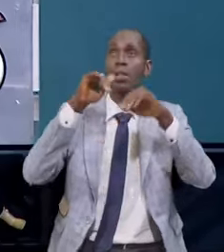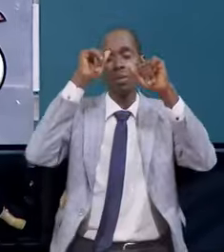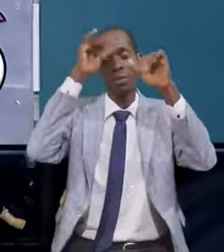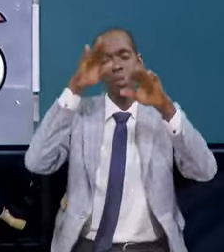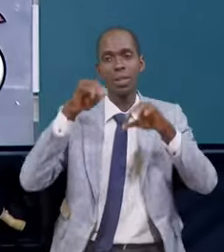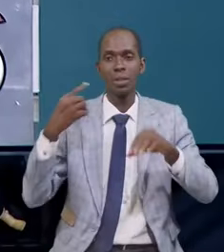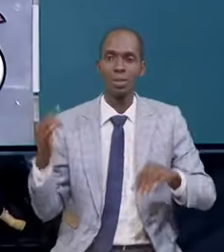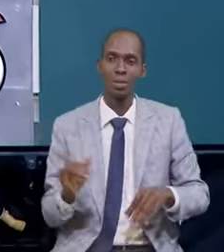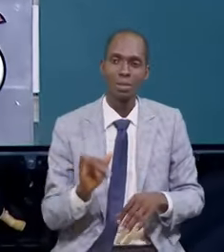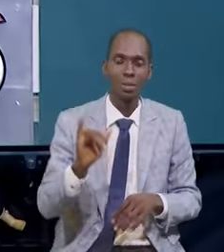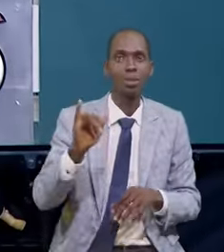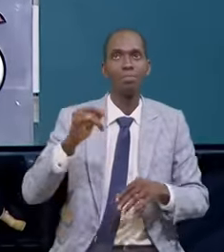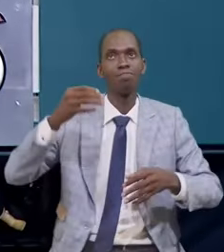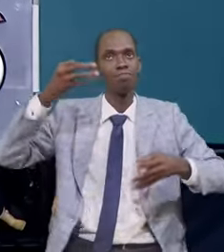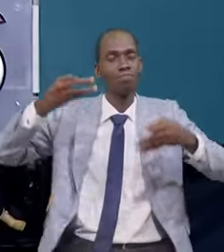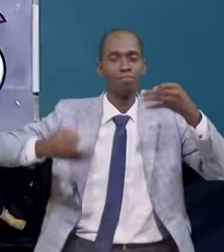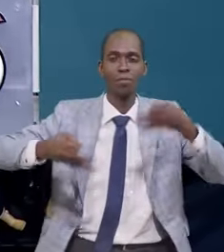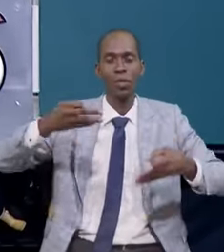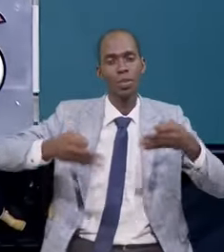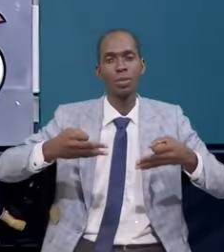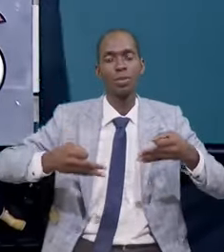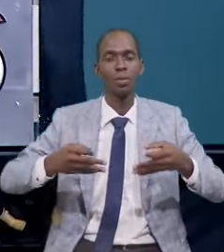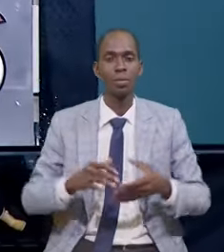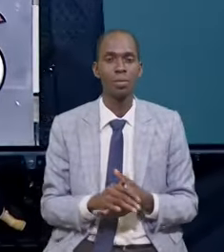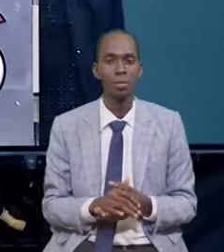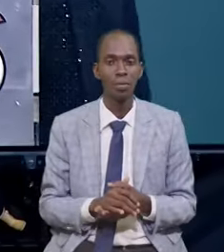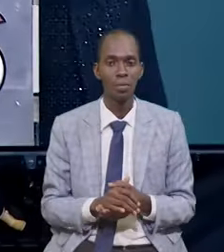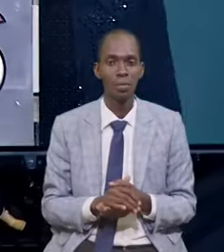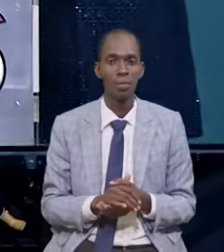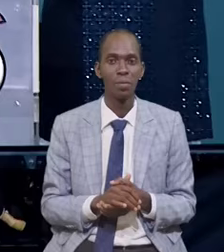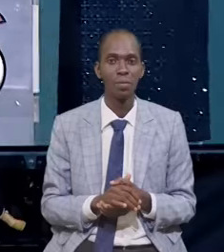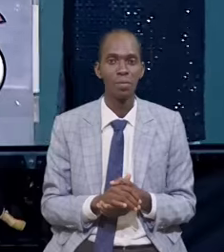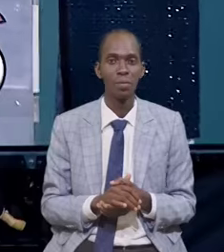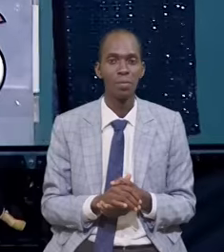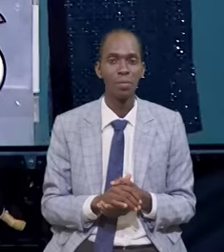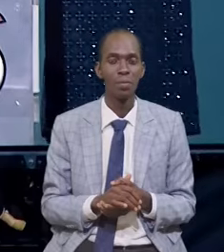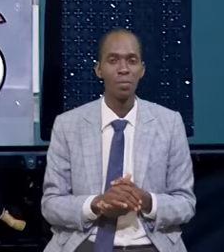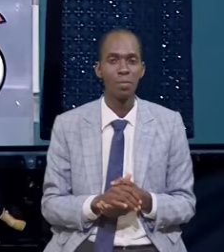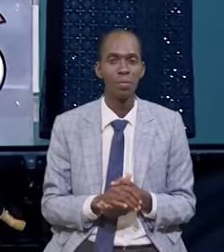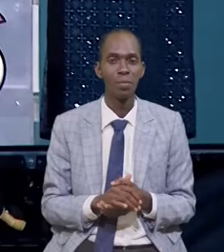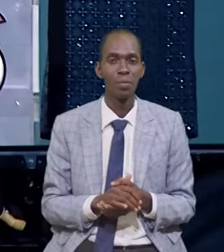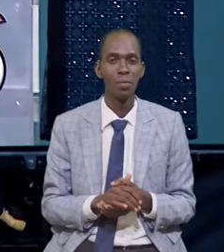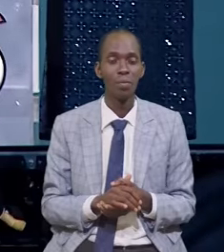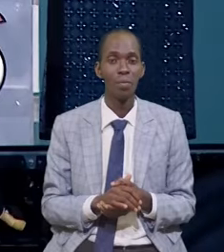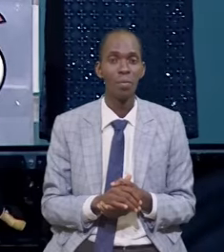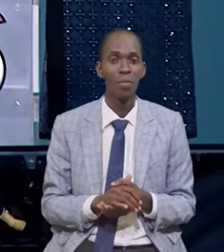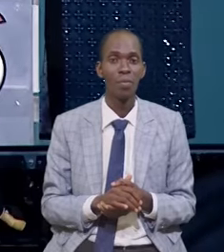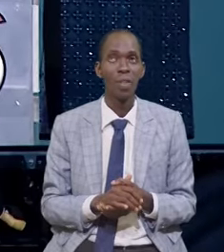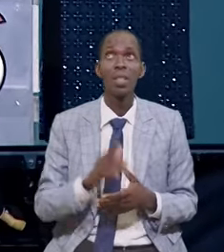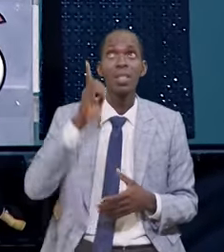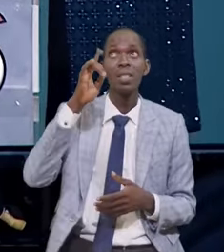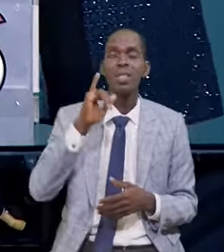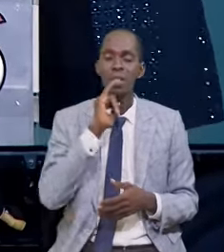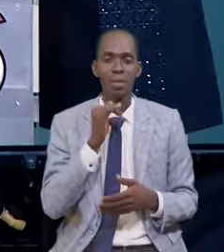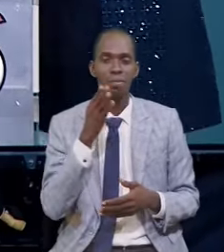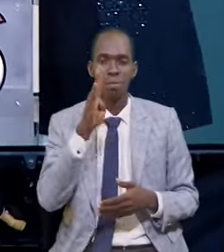eternal judge, paralokapu tandri yedduku nitya nayadipadi yedduku aayane memunu teeskuni vellagaladu, is there by your side.